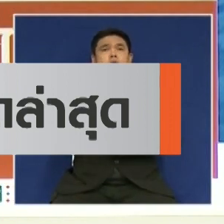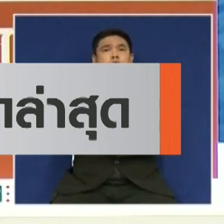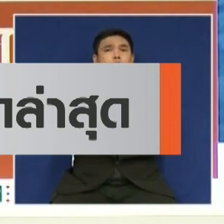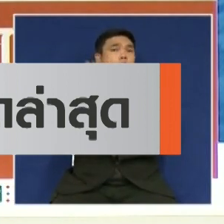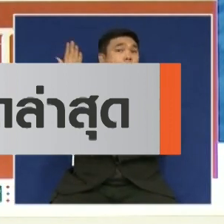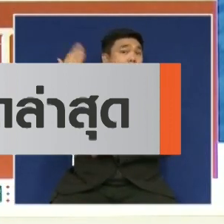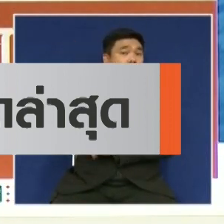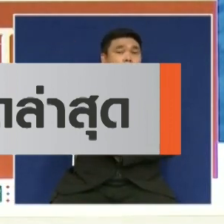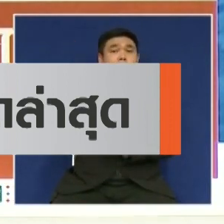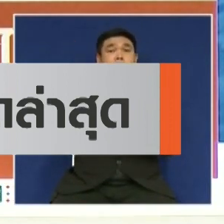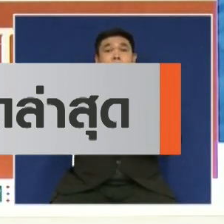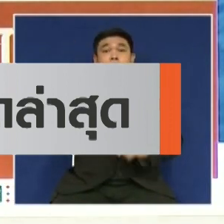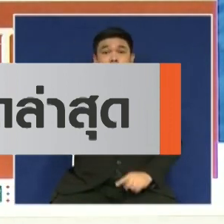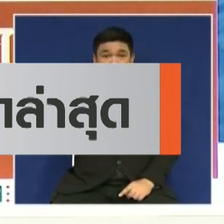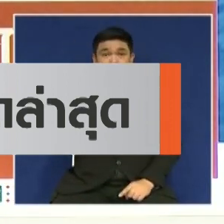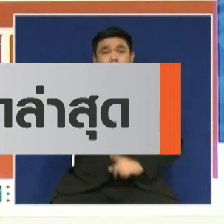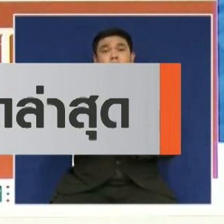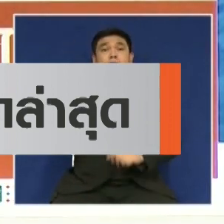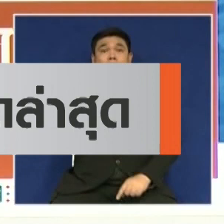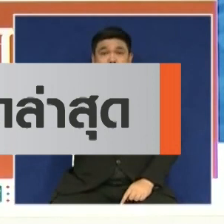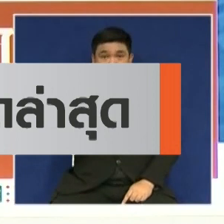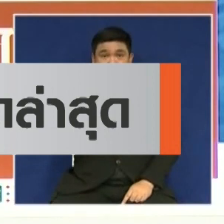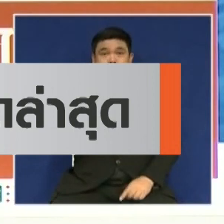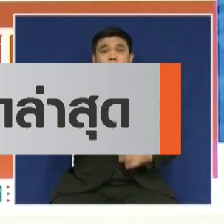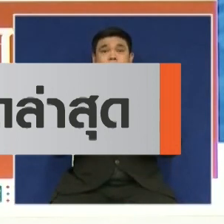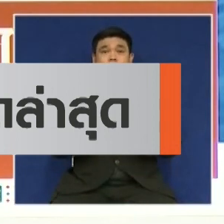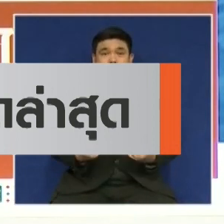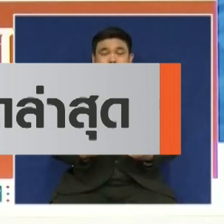วันที่18ธันวาคม